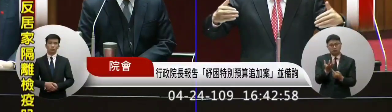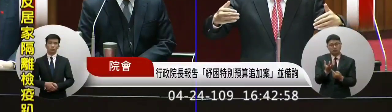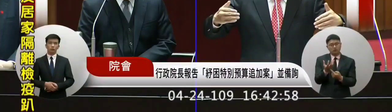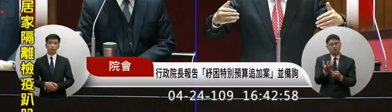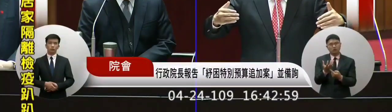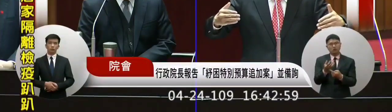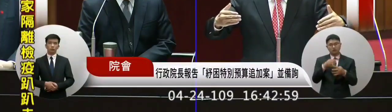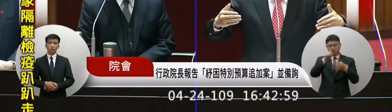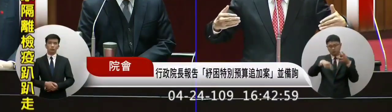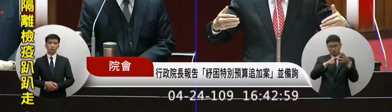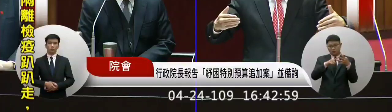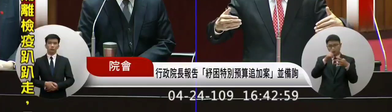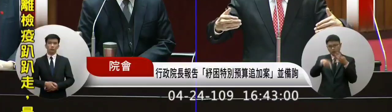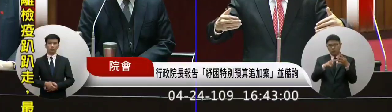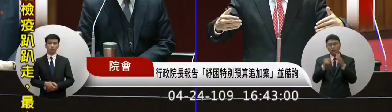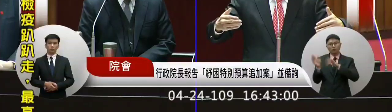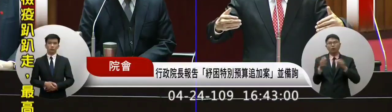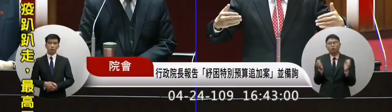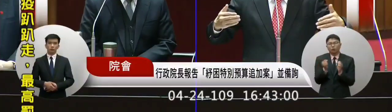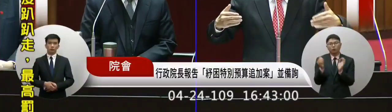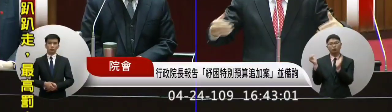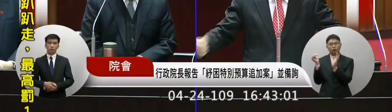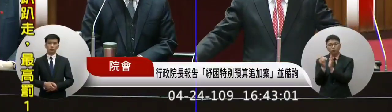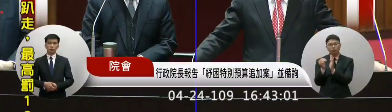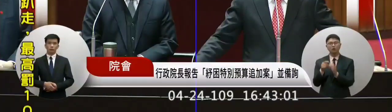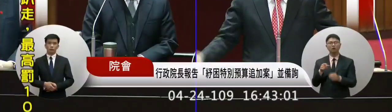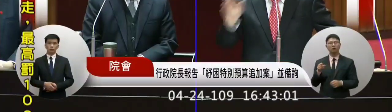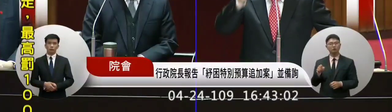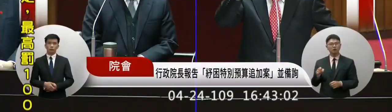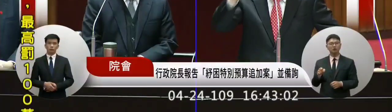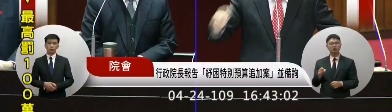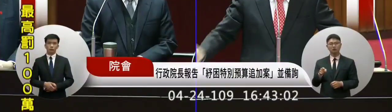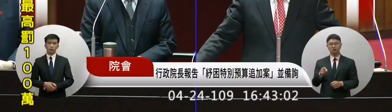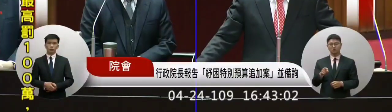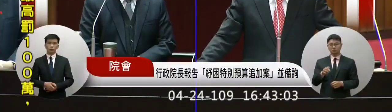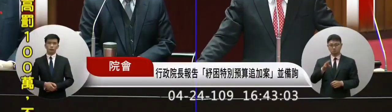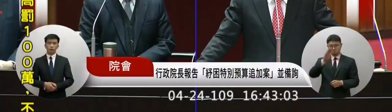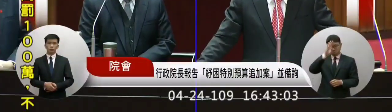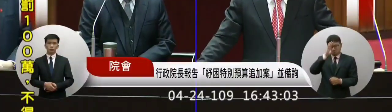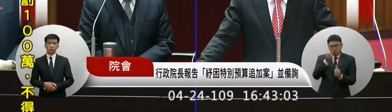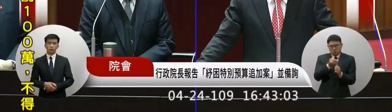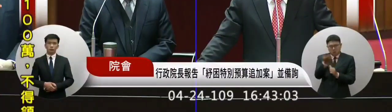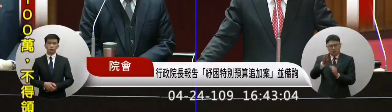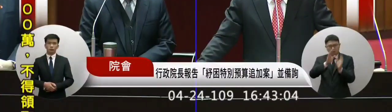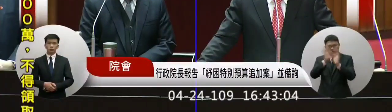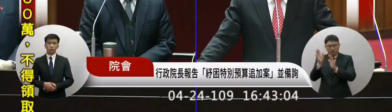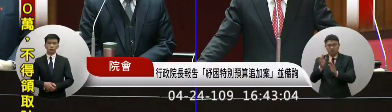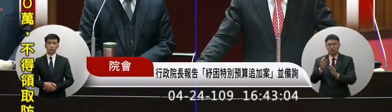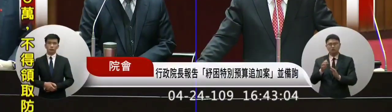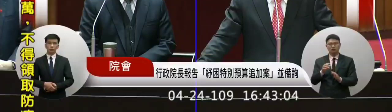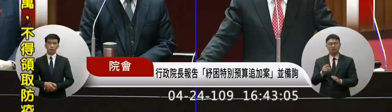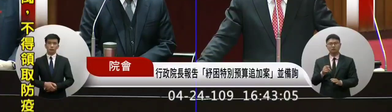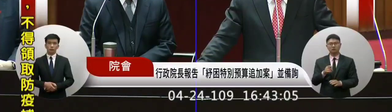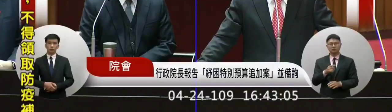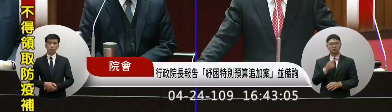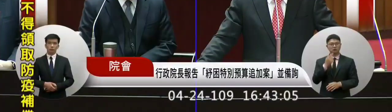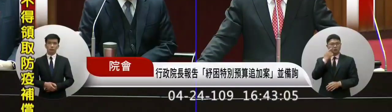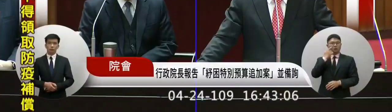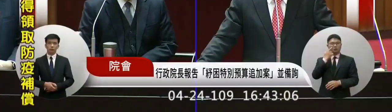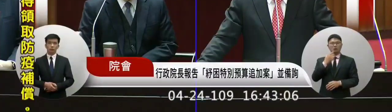了。南半球全面的爆发的情况，我们完全不可思议。院